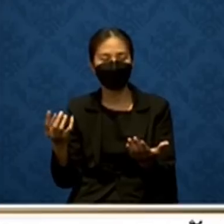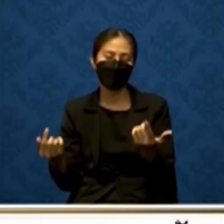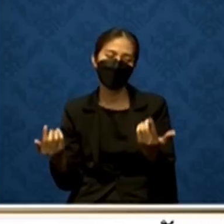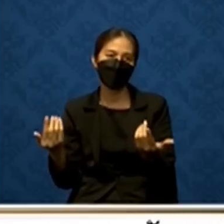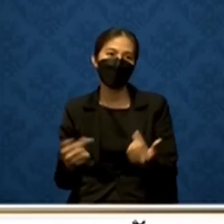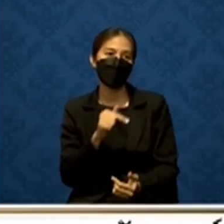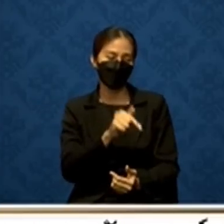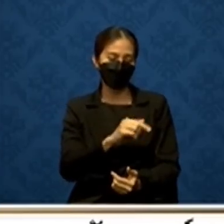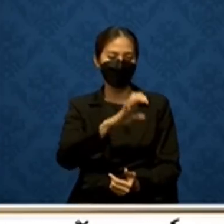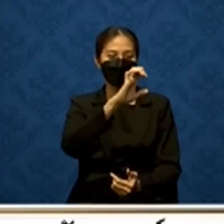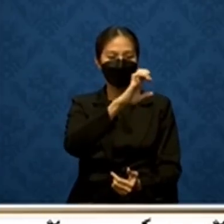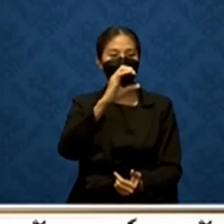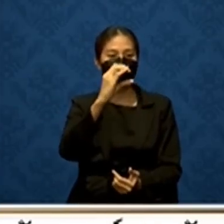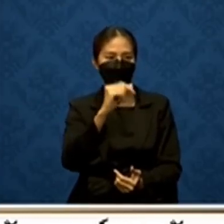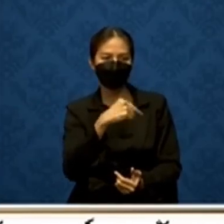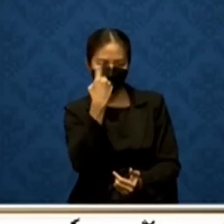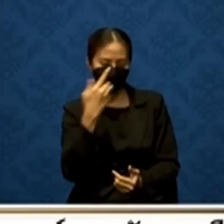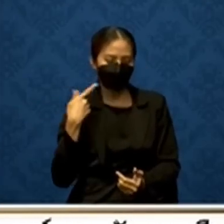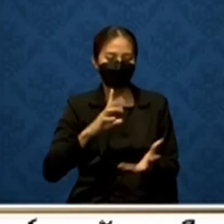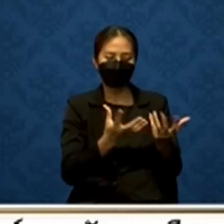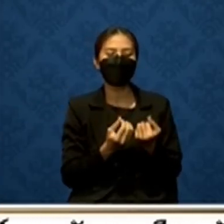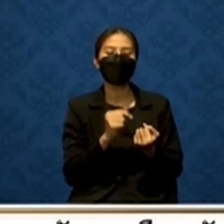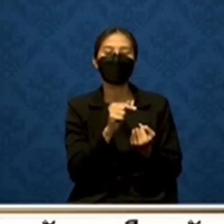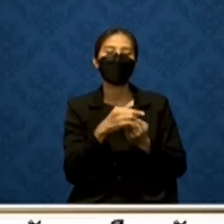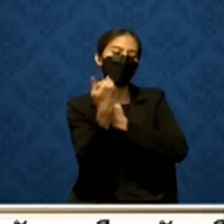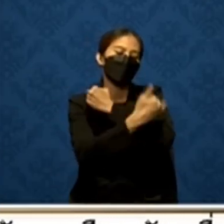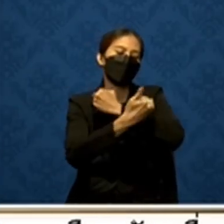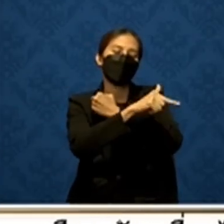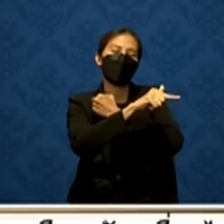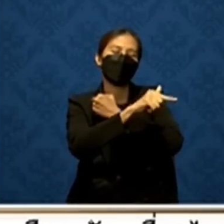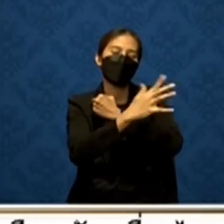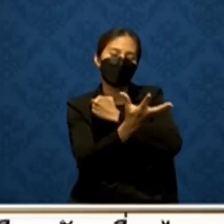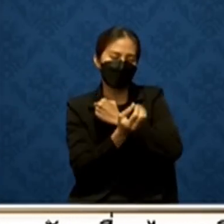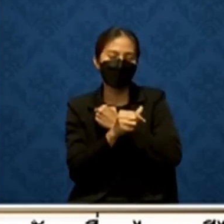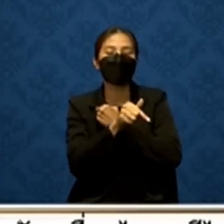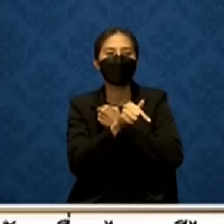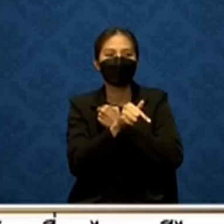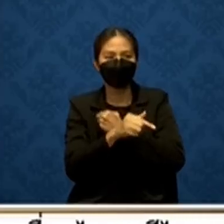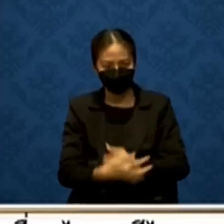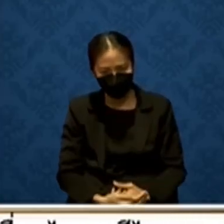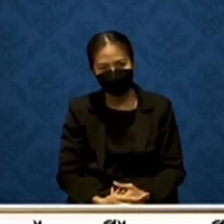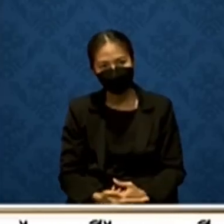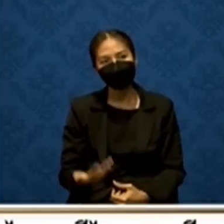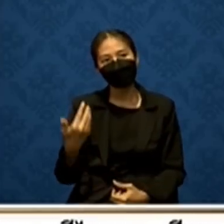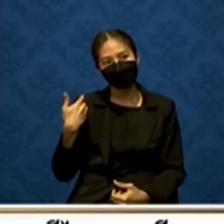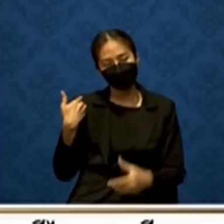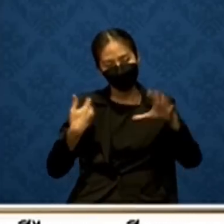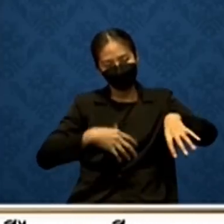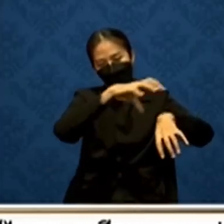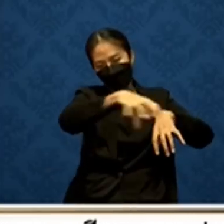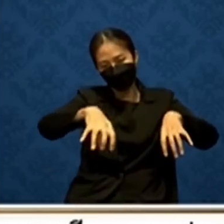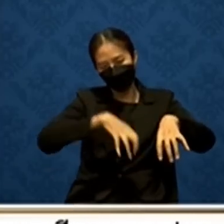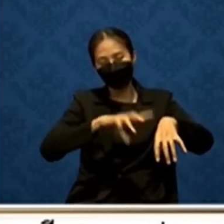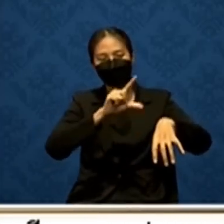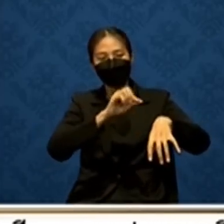รับก็คือนัลงทต่างชาติแล้วก็ในทุนใหญ่ถูไมถกEEC มีอยู่ 26 นิคมอุตสาหกรมให่ๆ